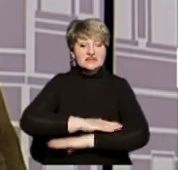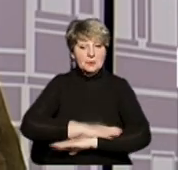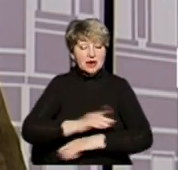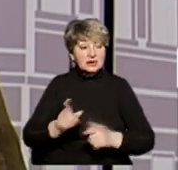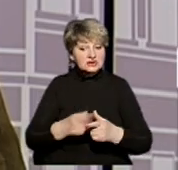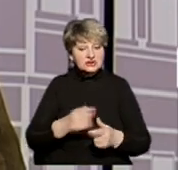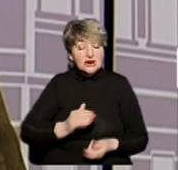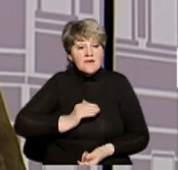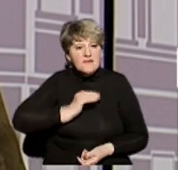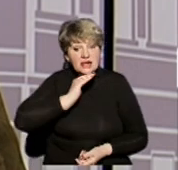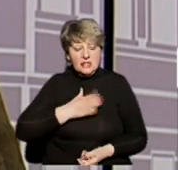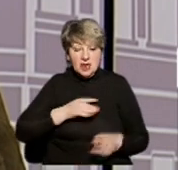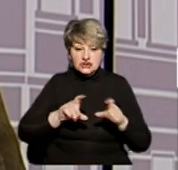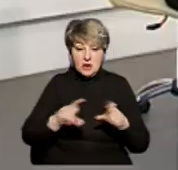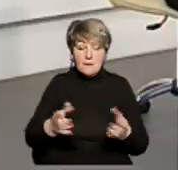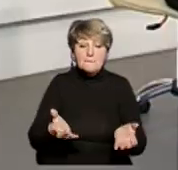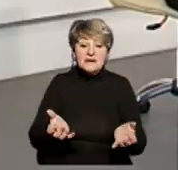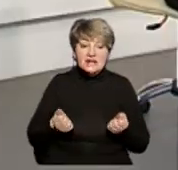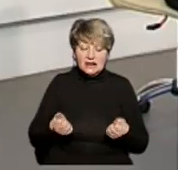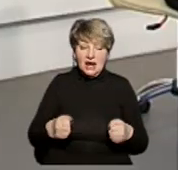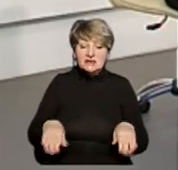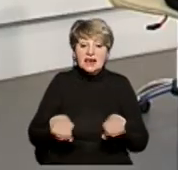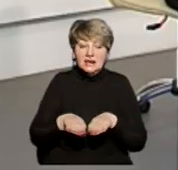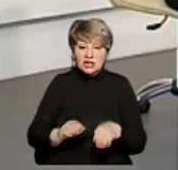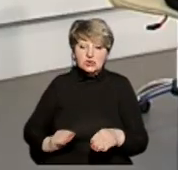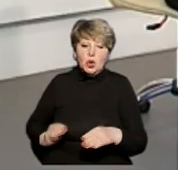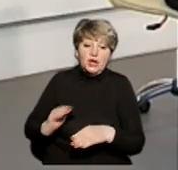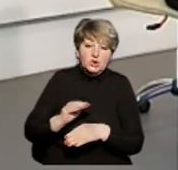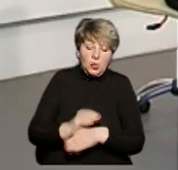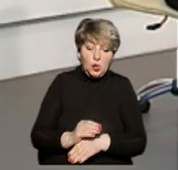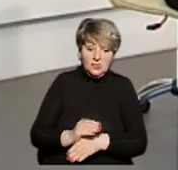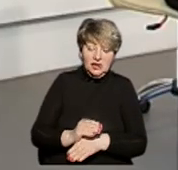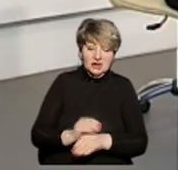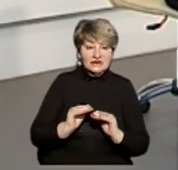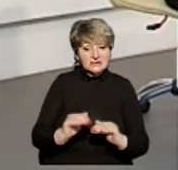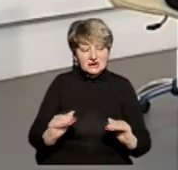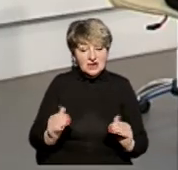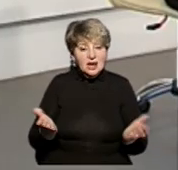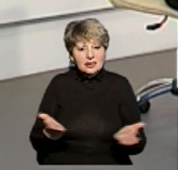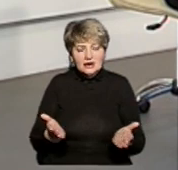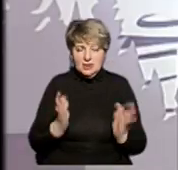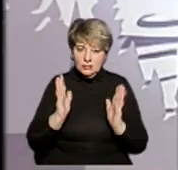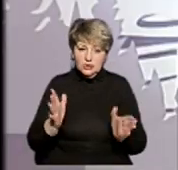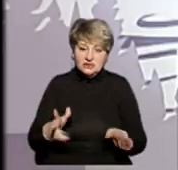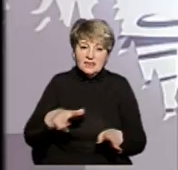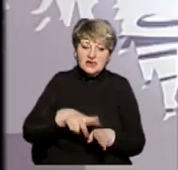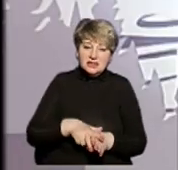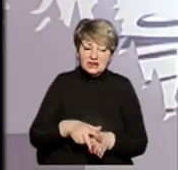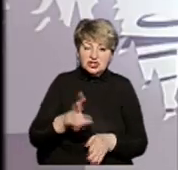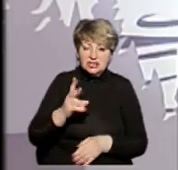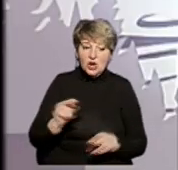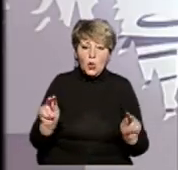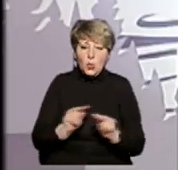нашим школам потужностей прийняти таке, ну, додаткове навантаження? І яким буде навантаження на вчителів, чи не